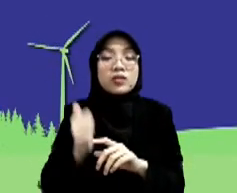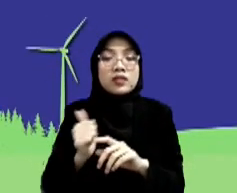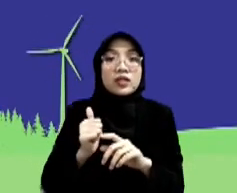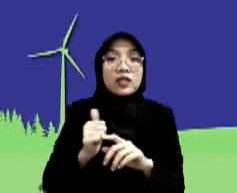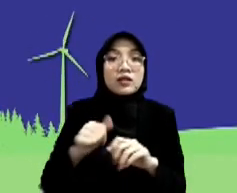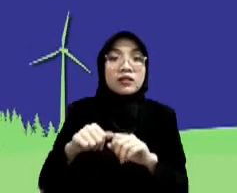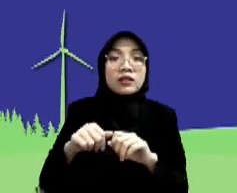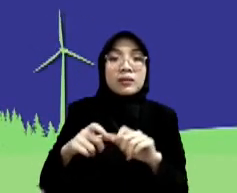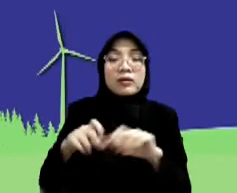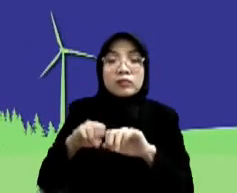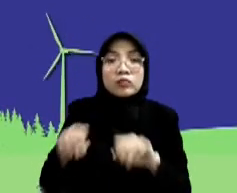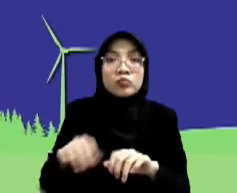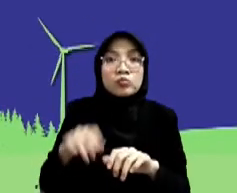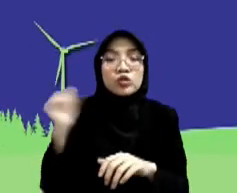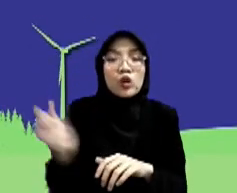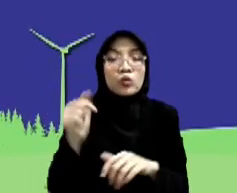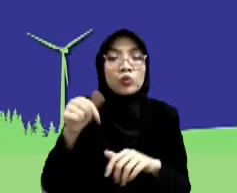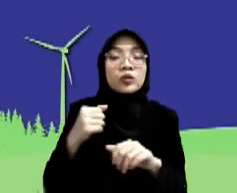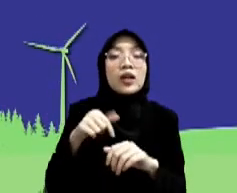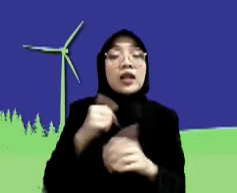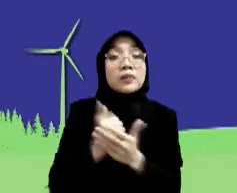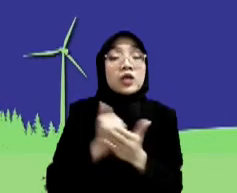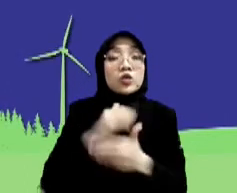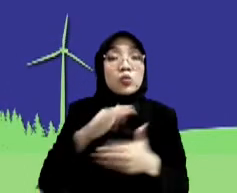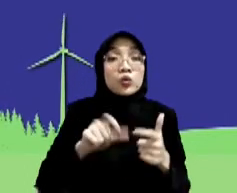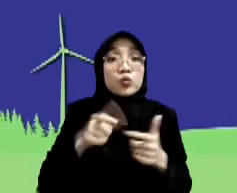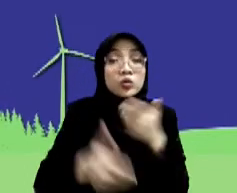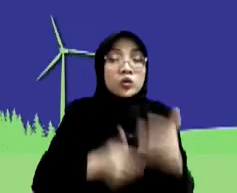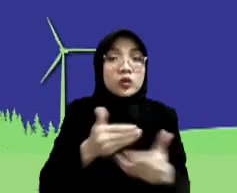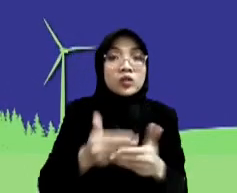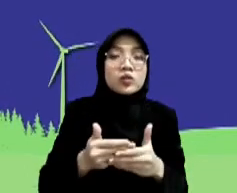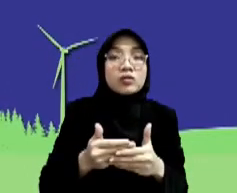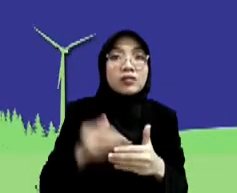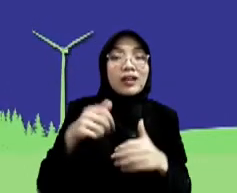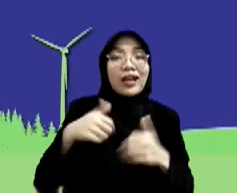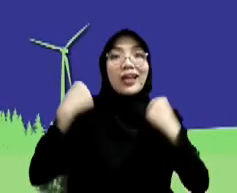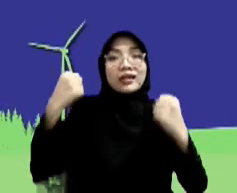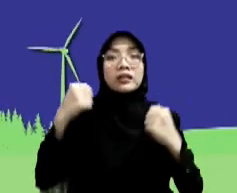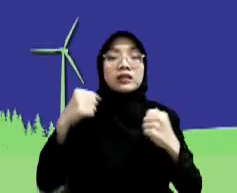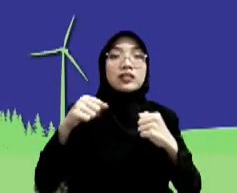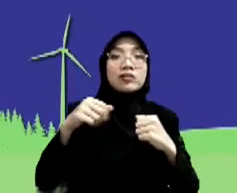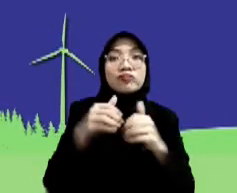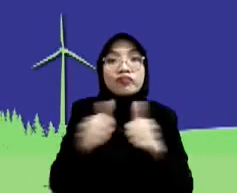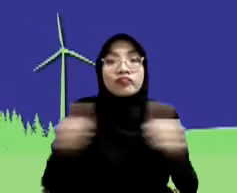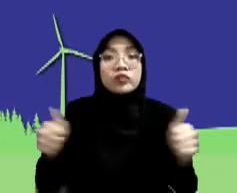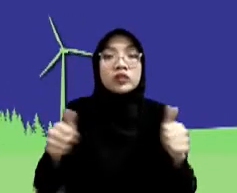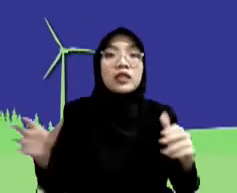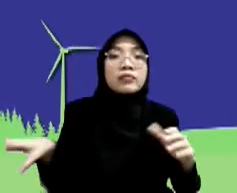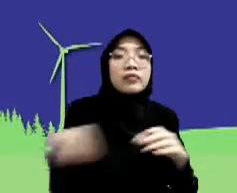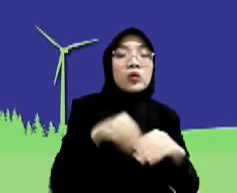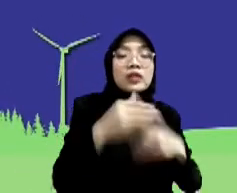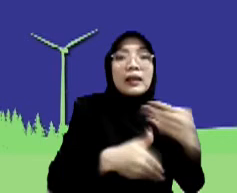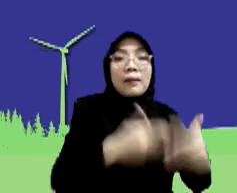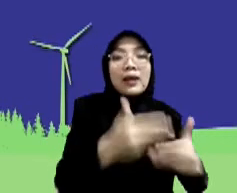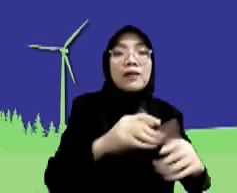steam jadi memang ini beberapa proses apa ya Eh clean energy yang kita berusaha terapkan di dalam proses produksi kita sehingga